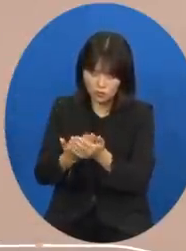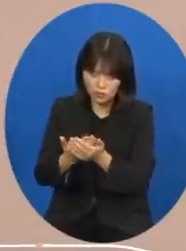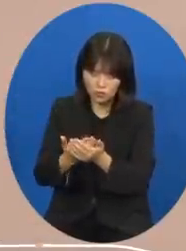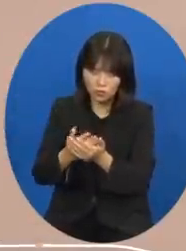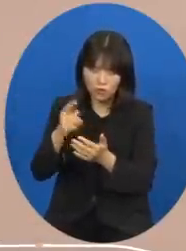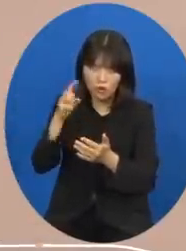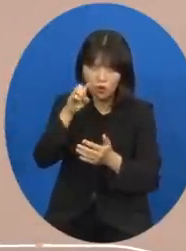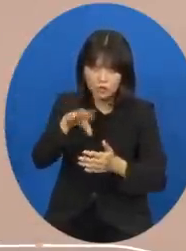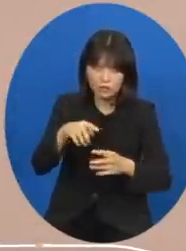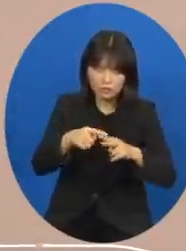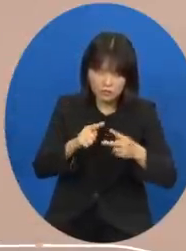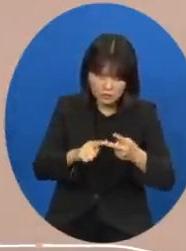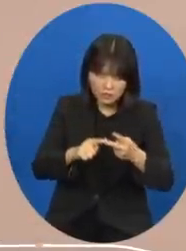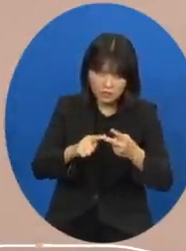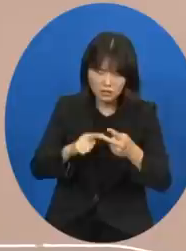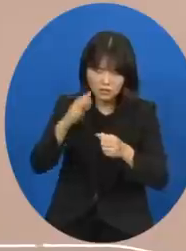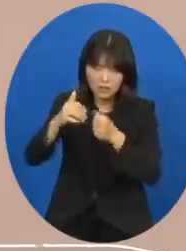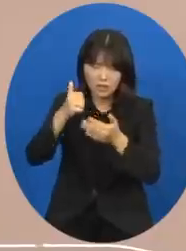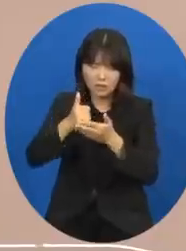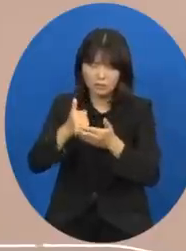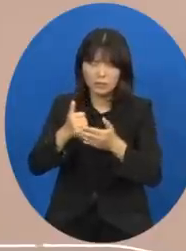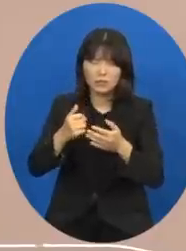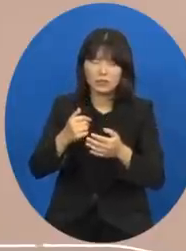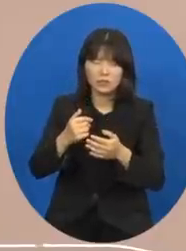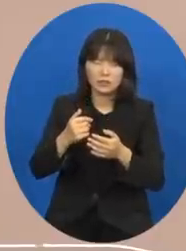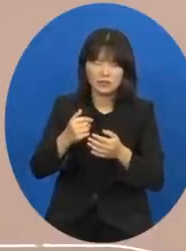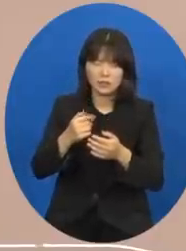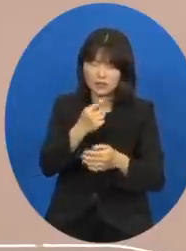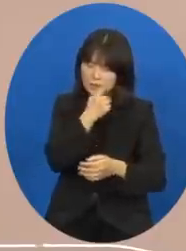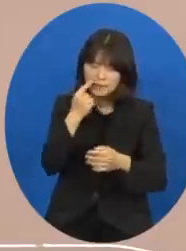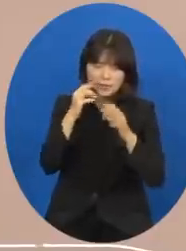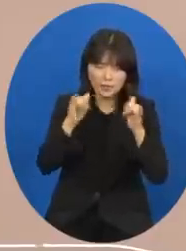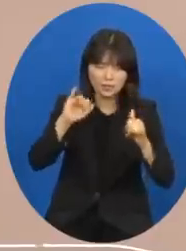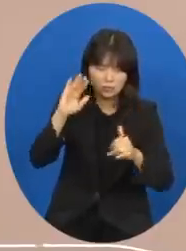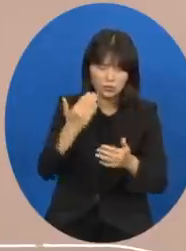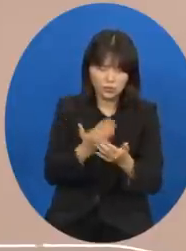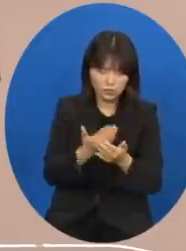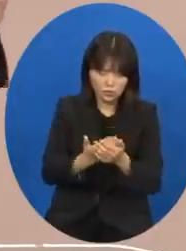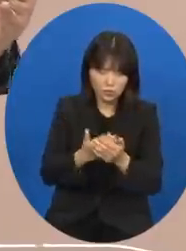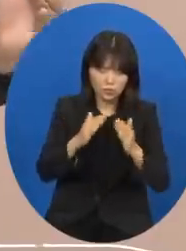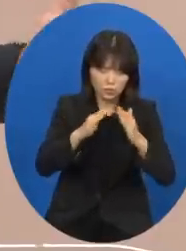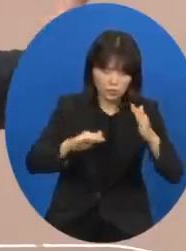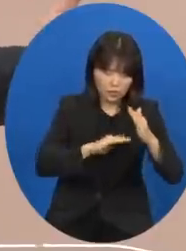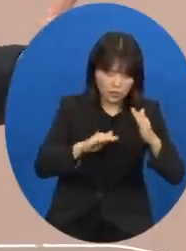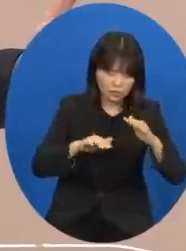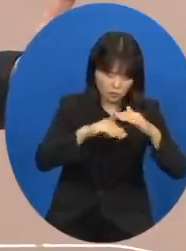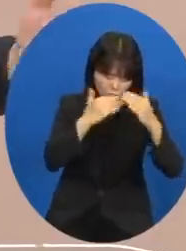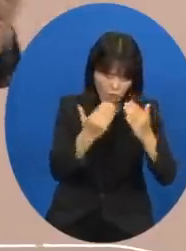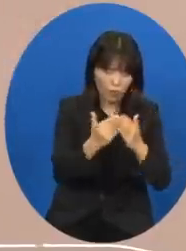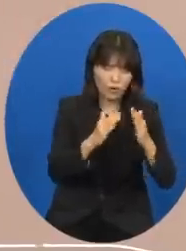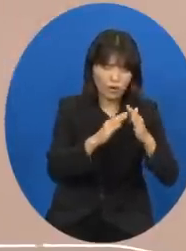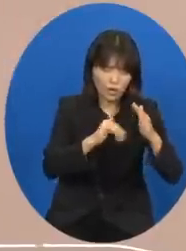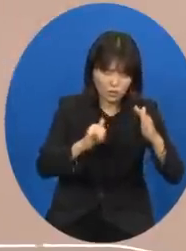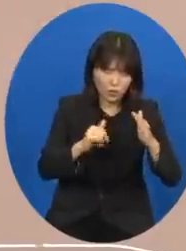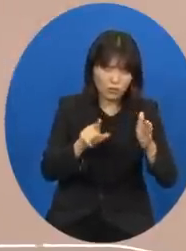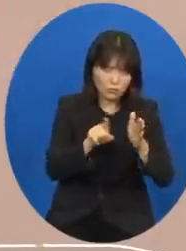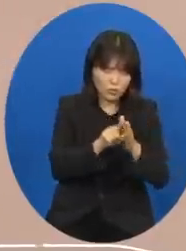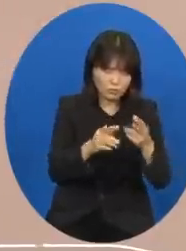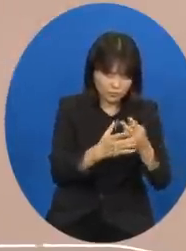어디서든지 하나님의 산 증인들이 되게 하소서. 가정의 온 가족들이 믿음